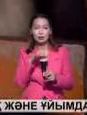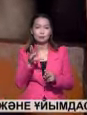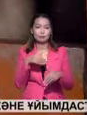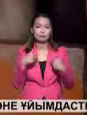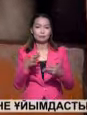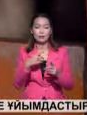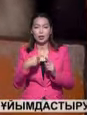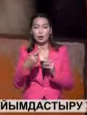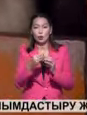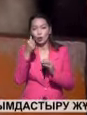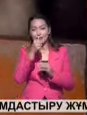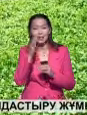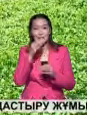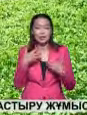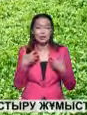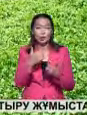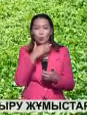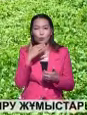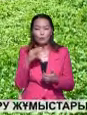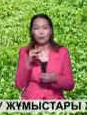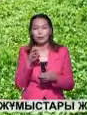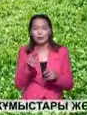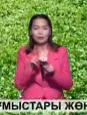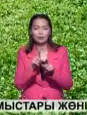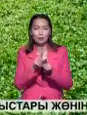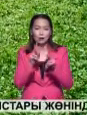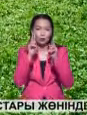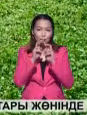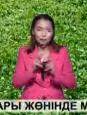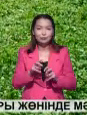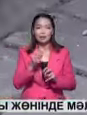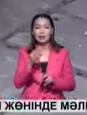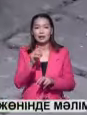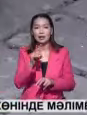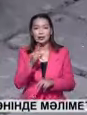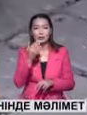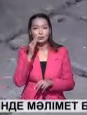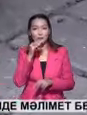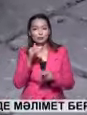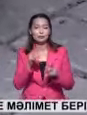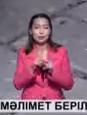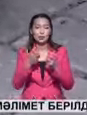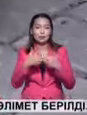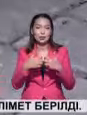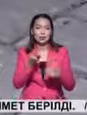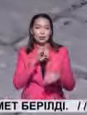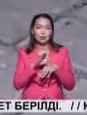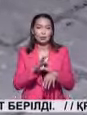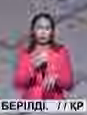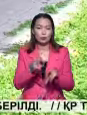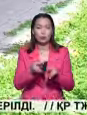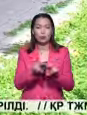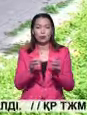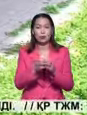Ол алдағы 10 жылда иттердің денсаулығына көптеген тест сынамалары жасалып, тазы күшіктеріне статистика жүргізілетінін айтты. Сондай-ақ